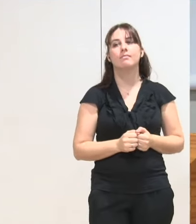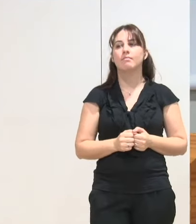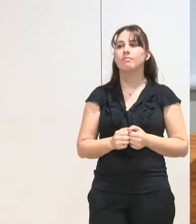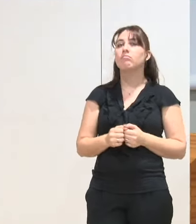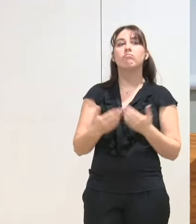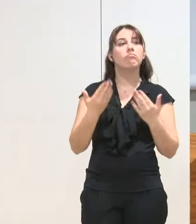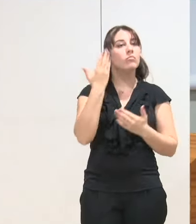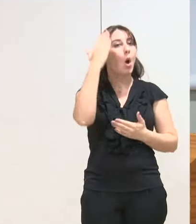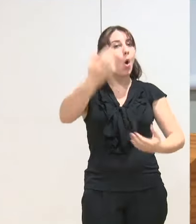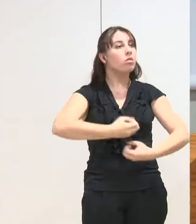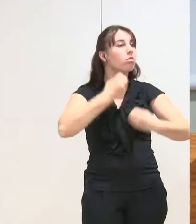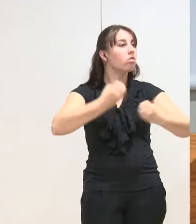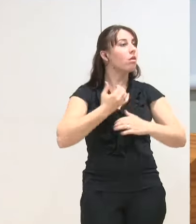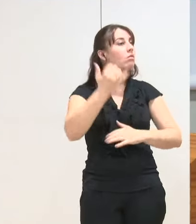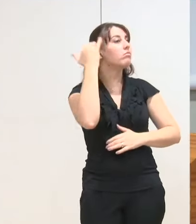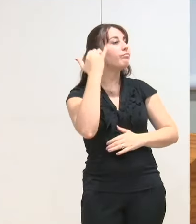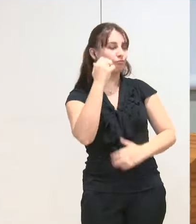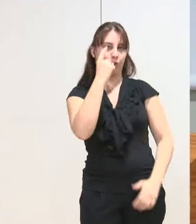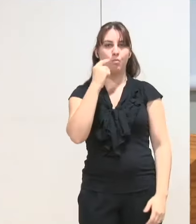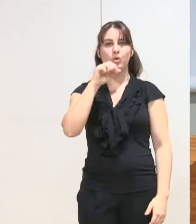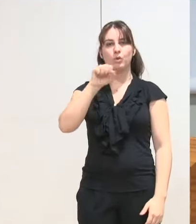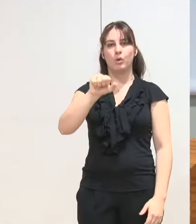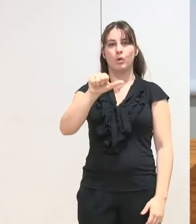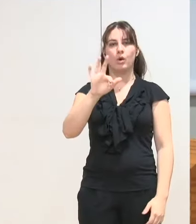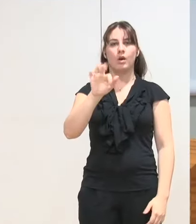qu'il y a d'autres prises de parole oui monsieur